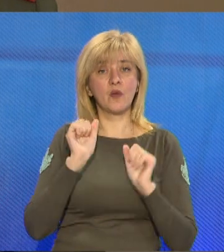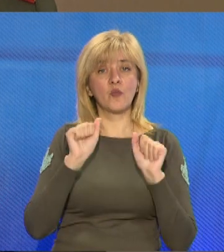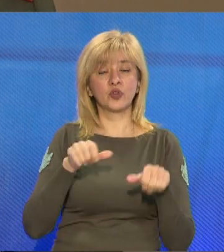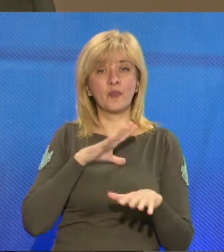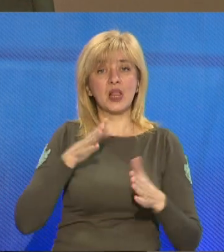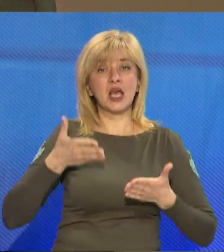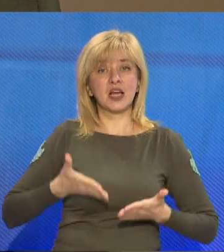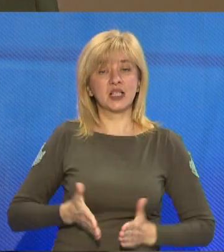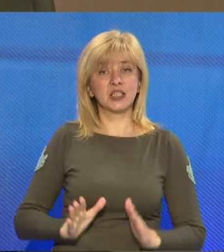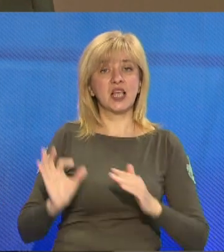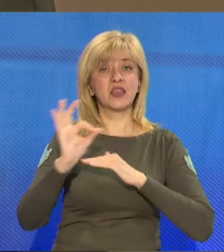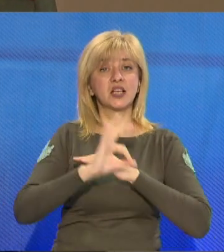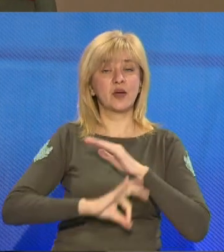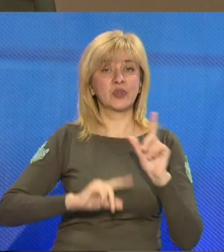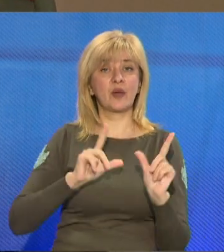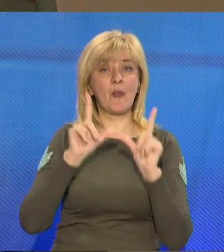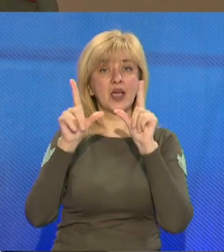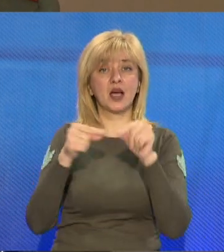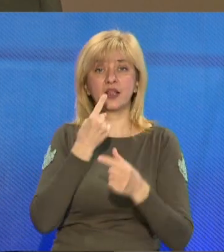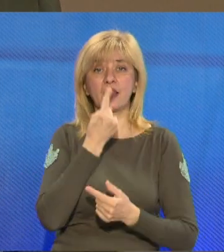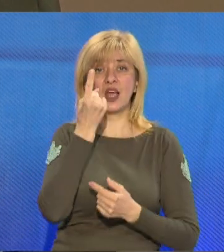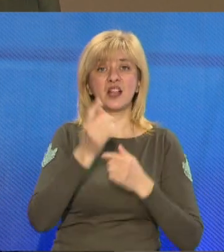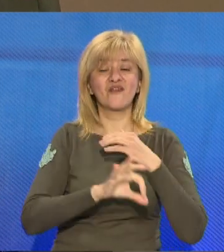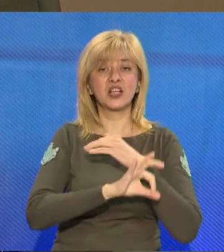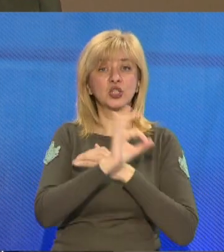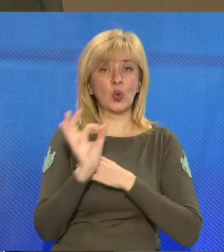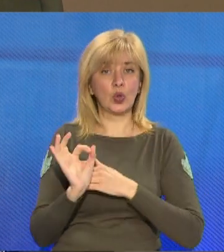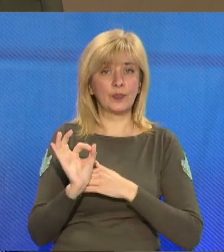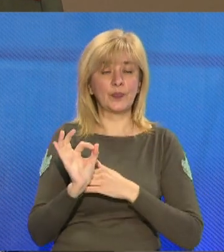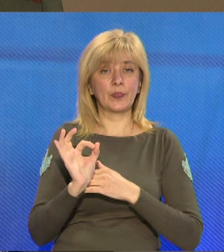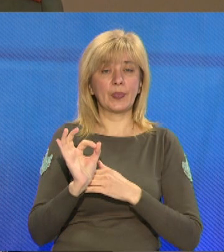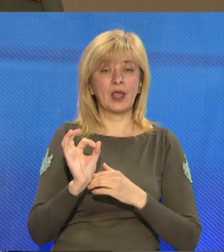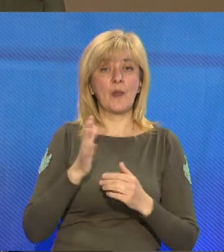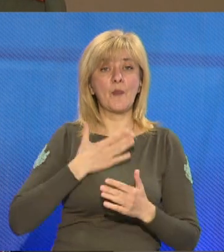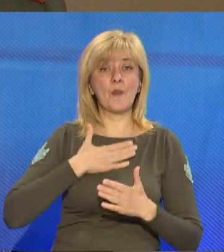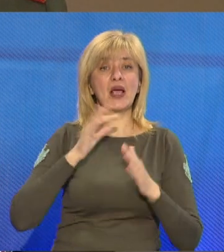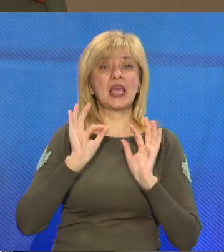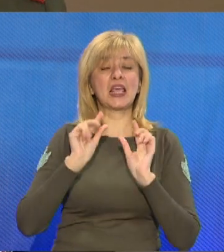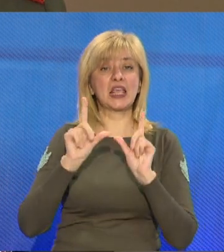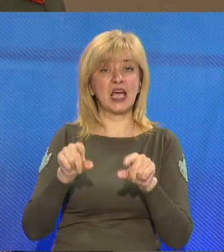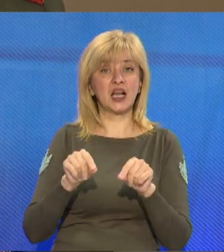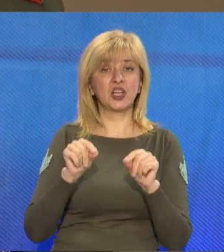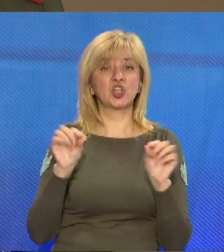родиться на Западе, поехать на Дальний Восток. Вот. Ну, ехали, ничего,